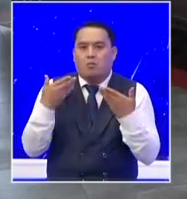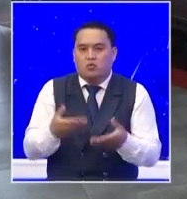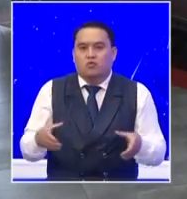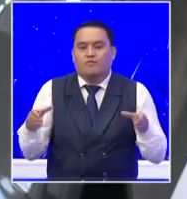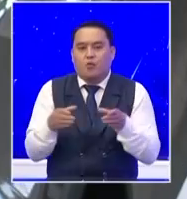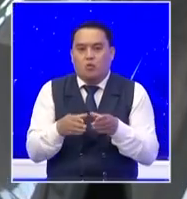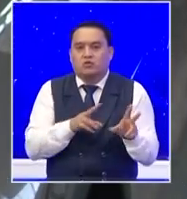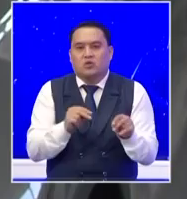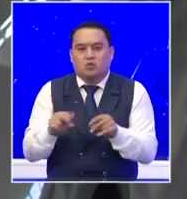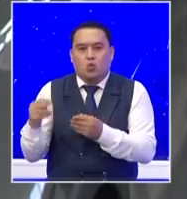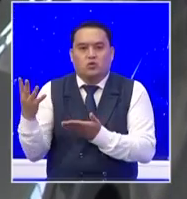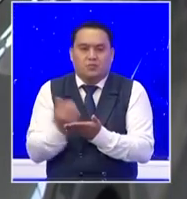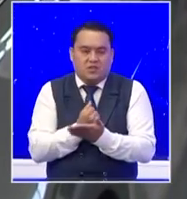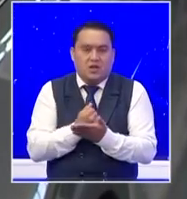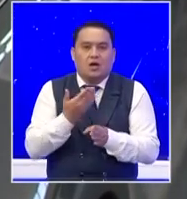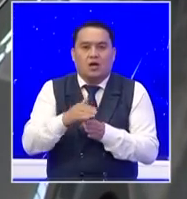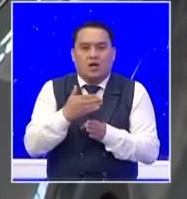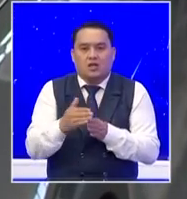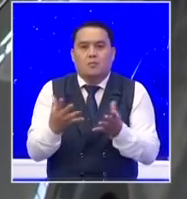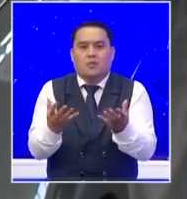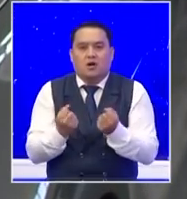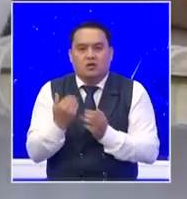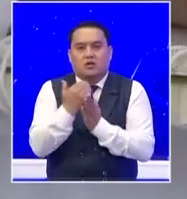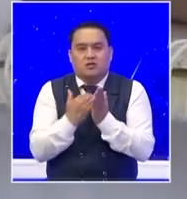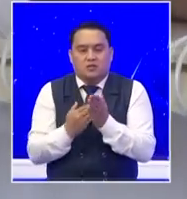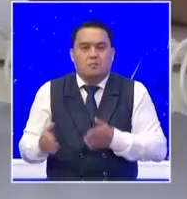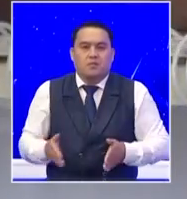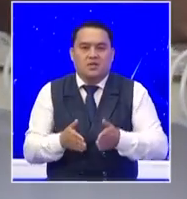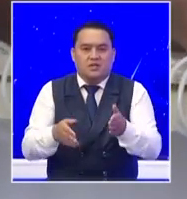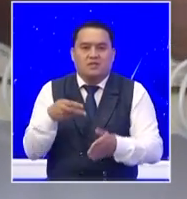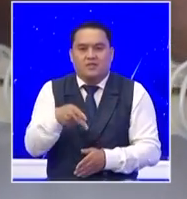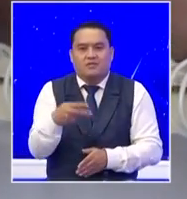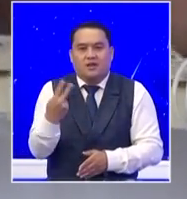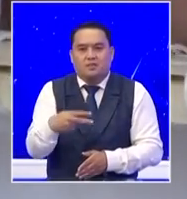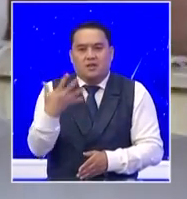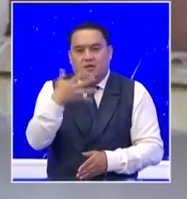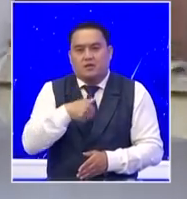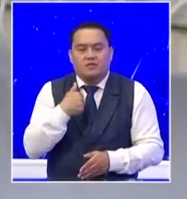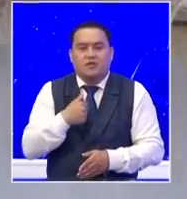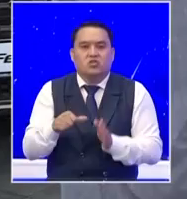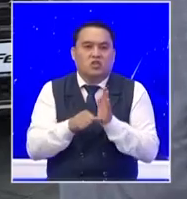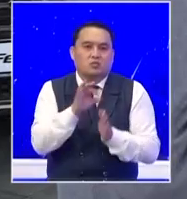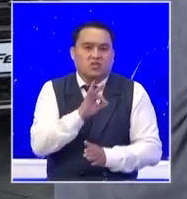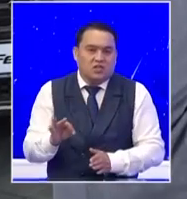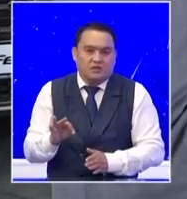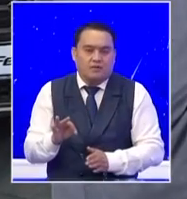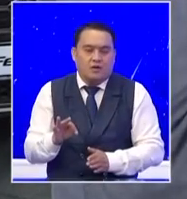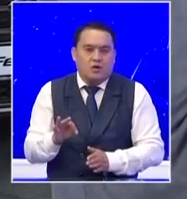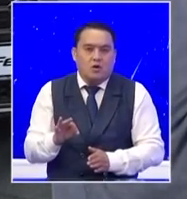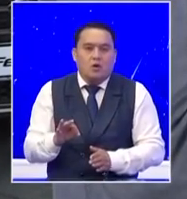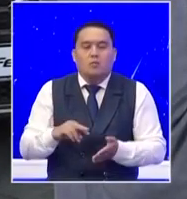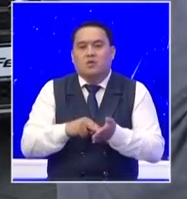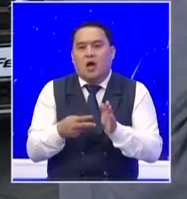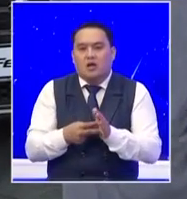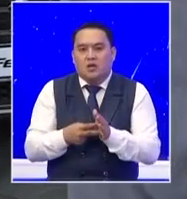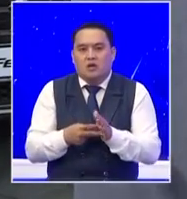«Даму» и, к счастью, успешное. Кредит взят по программе «Дорожная карта бизнеса 2025» с минимальной ставкой в 6%. В далеко идущих